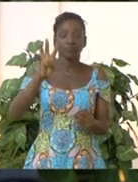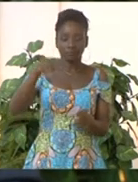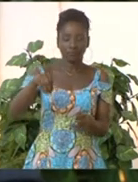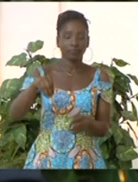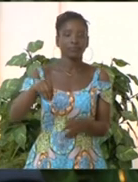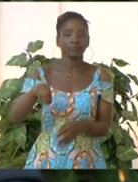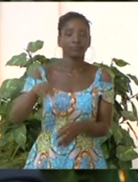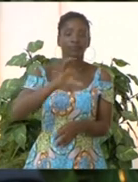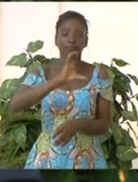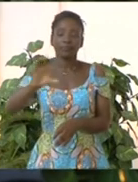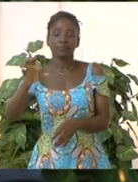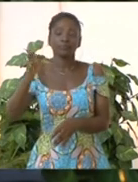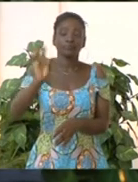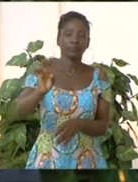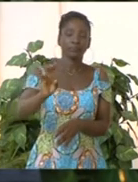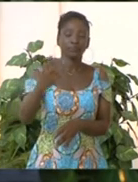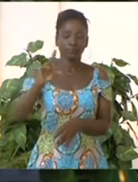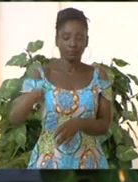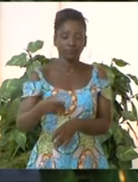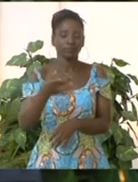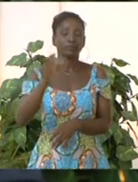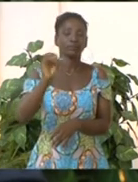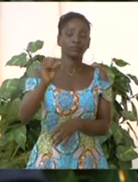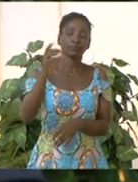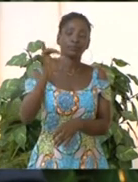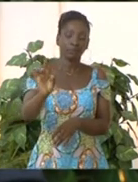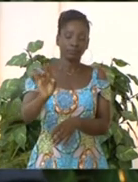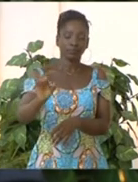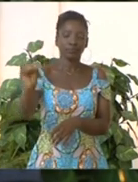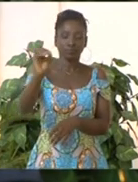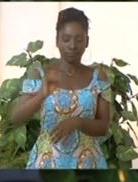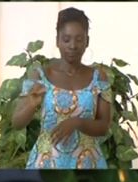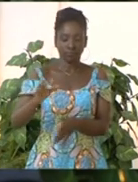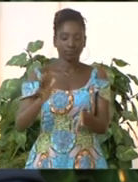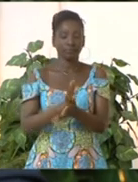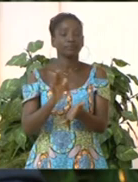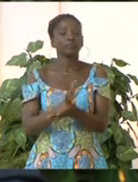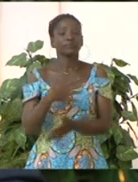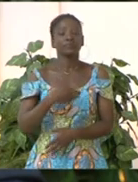soit 2,08 pour cent bulletins blancs